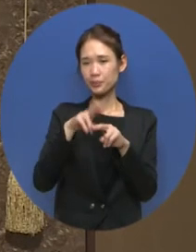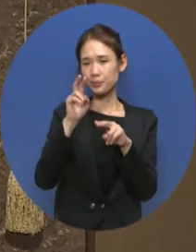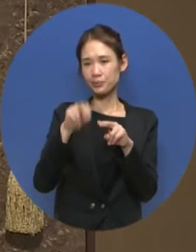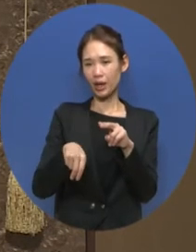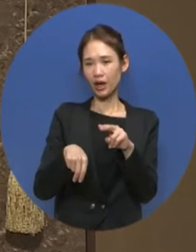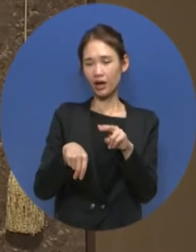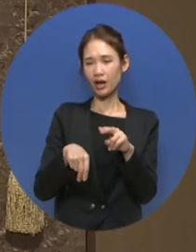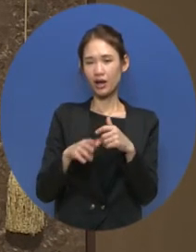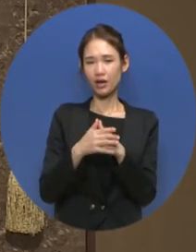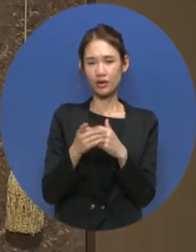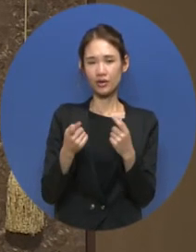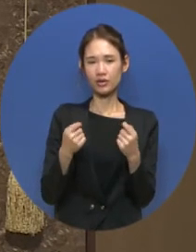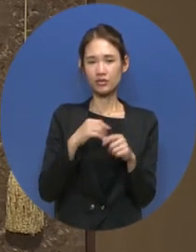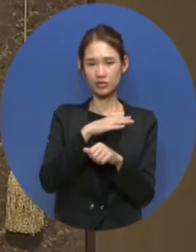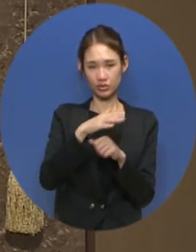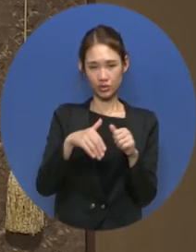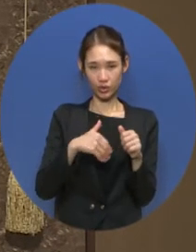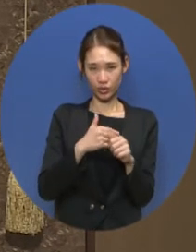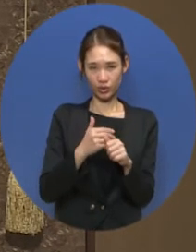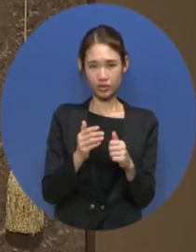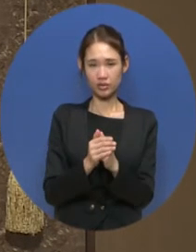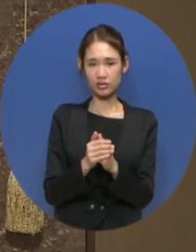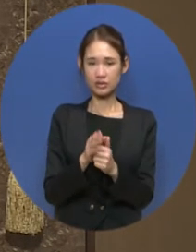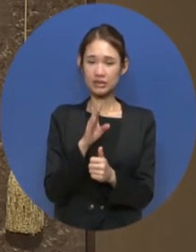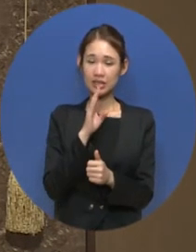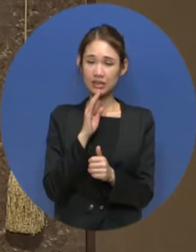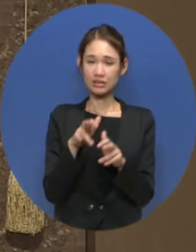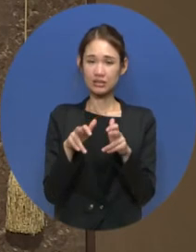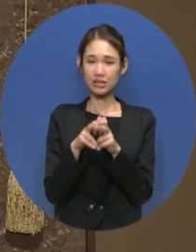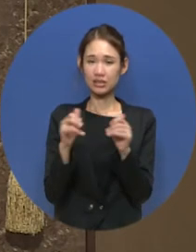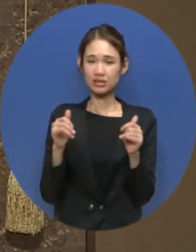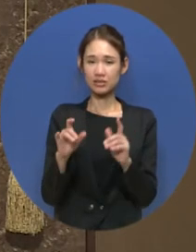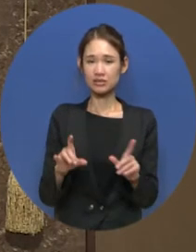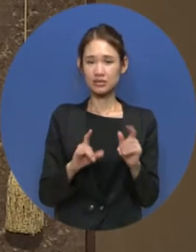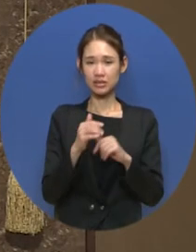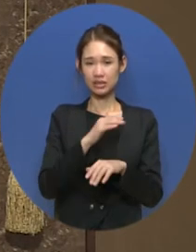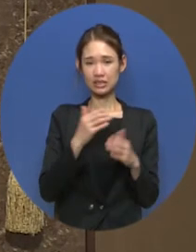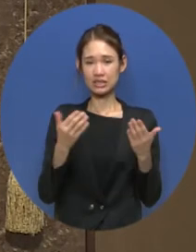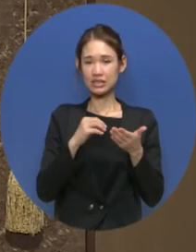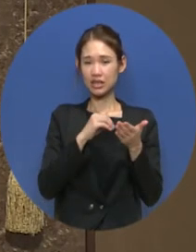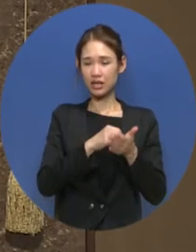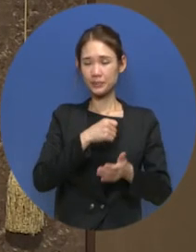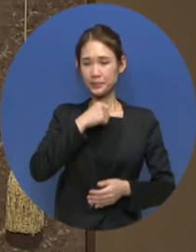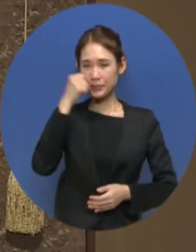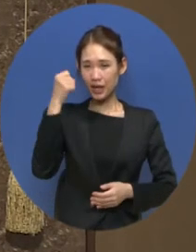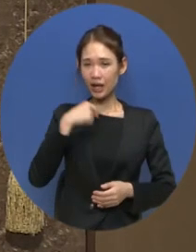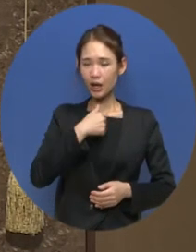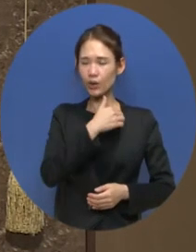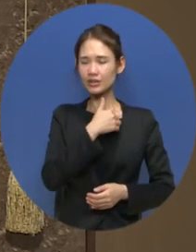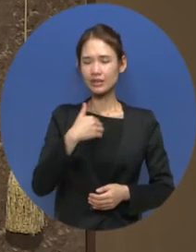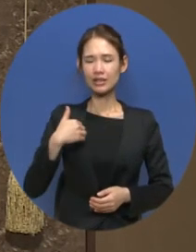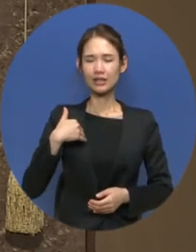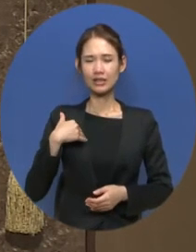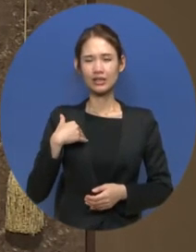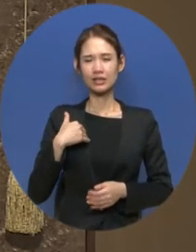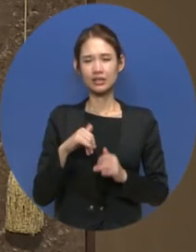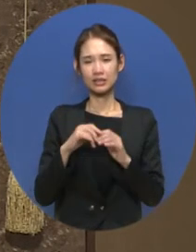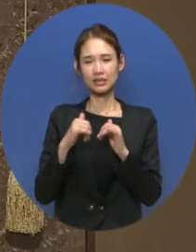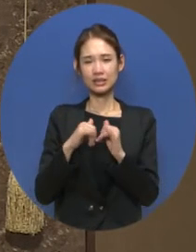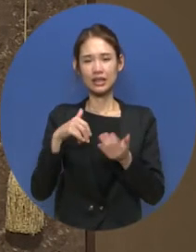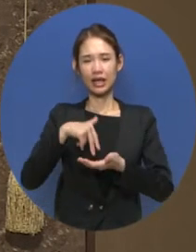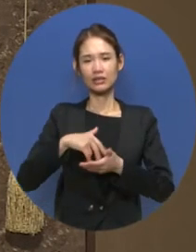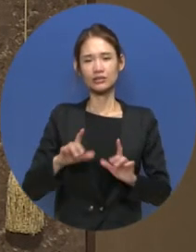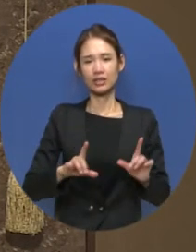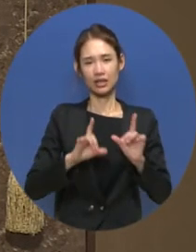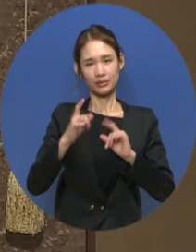현상이 있어요. 그런데 사실 장애인들의 어떤 성취감, 이제 인간으로서의 어떤 삶을